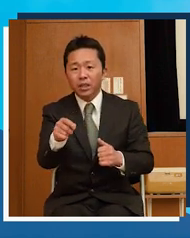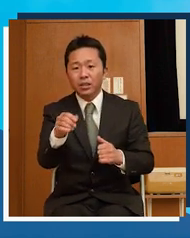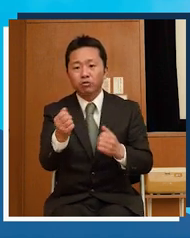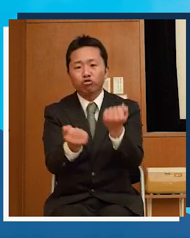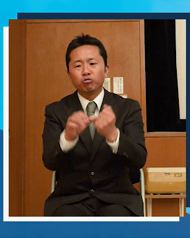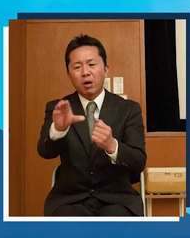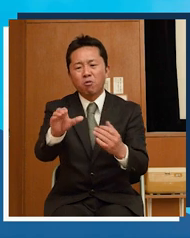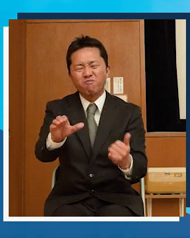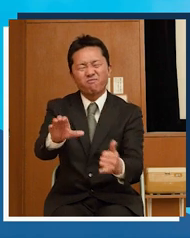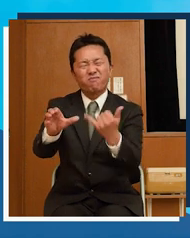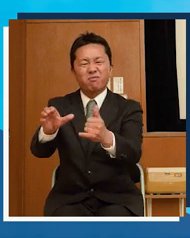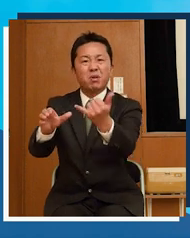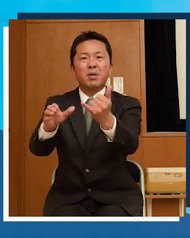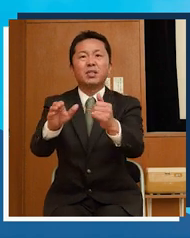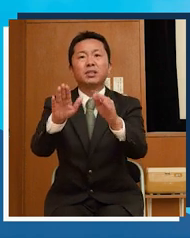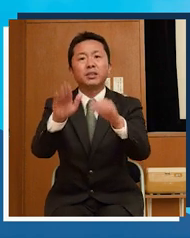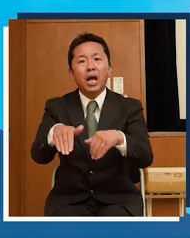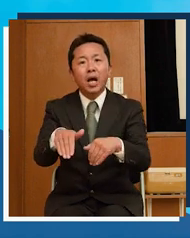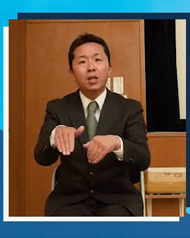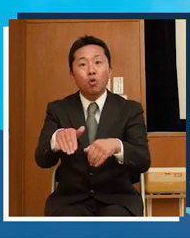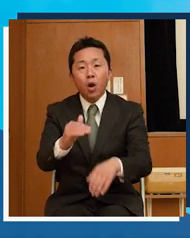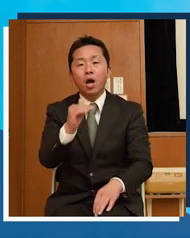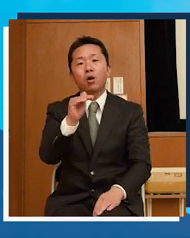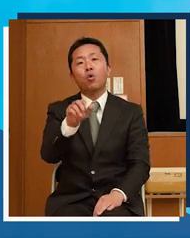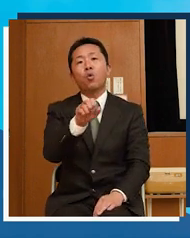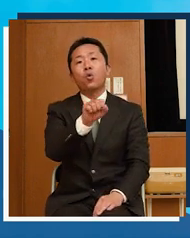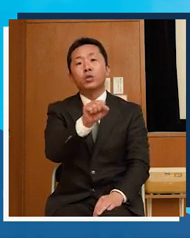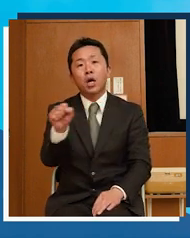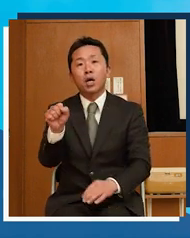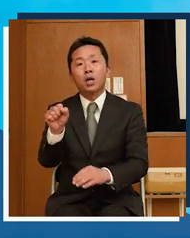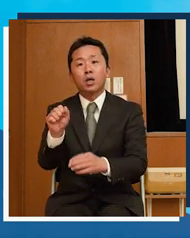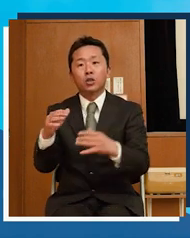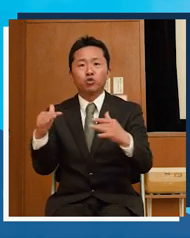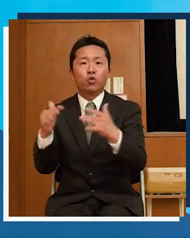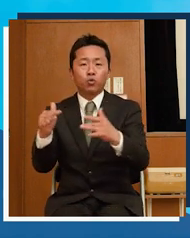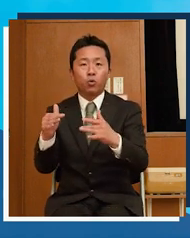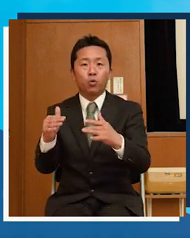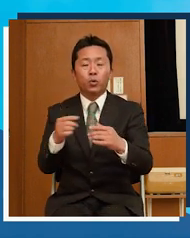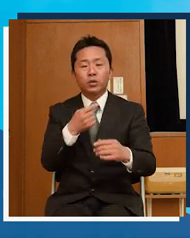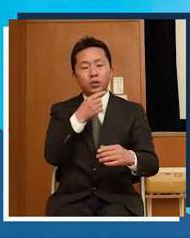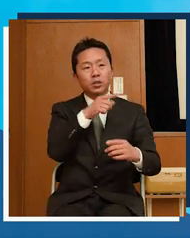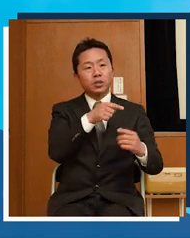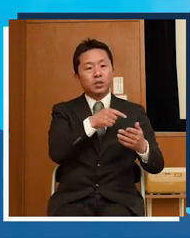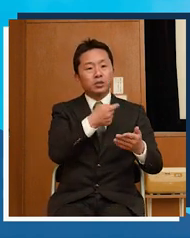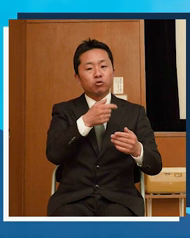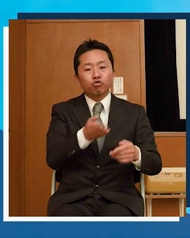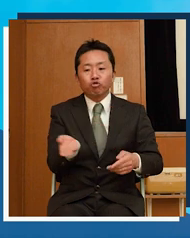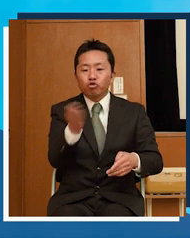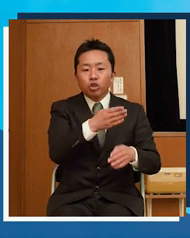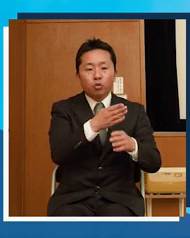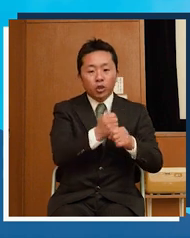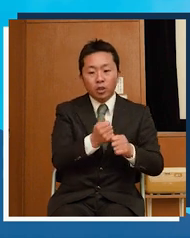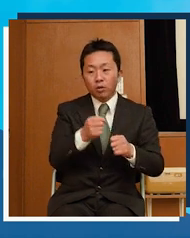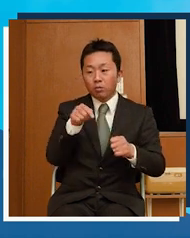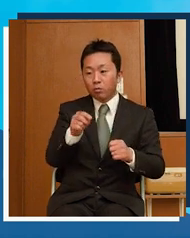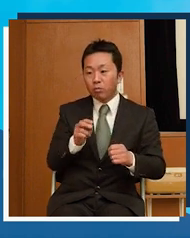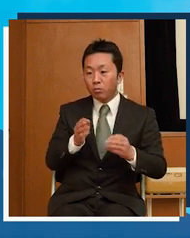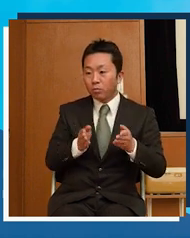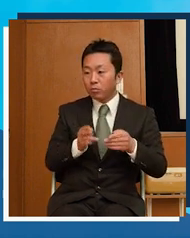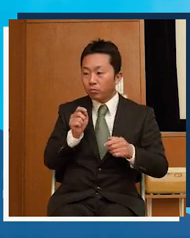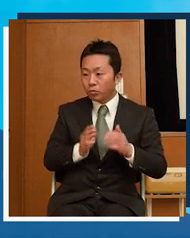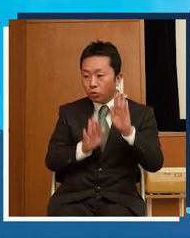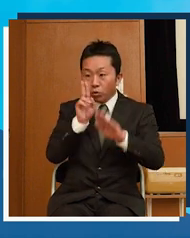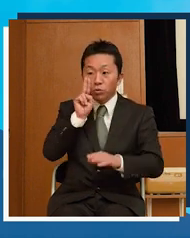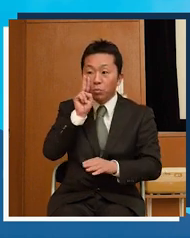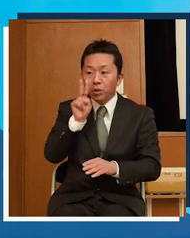をしたのがこのえ古座騒動です私は日曜日の朝早く現場に行ってたくさんの群衆が誰1人言葉を